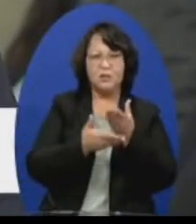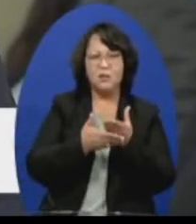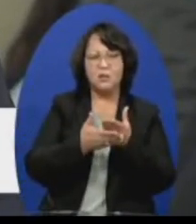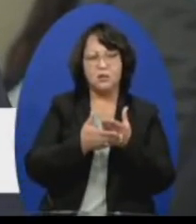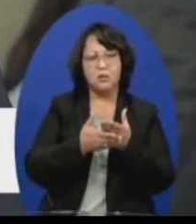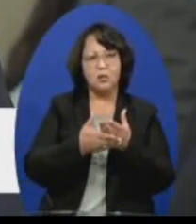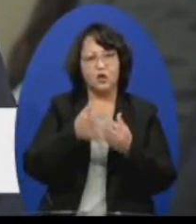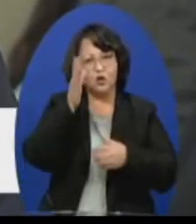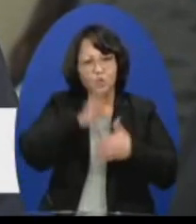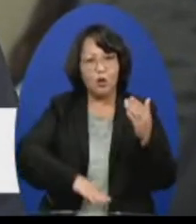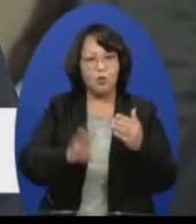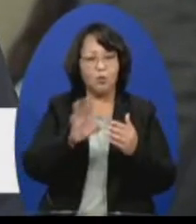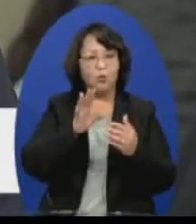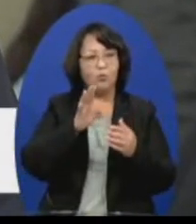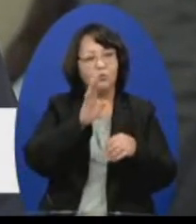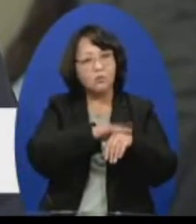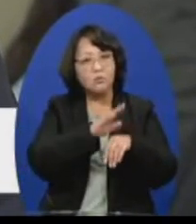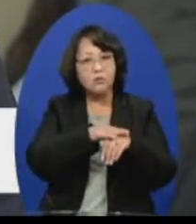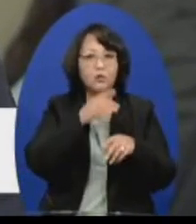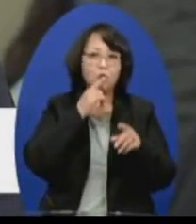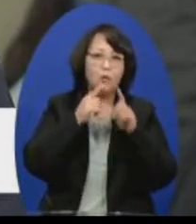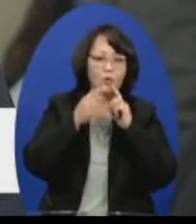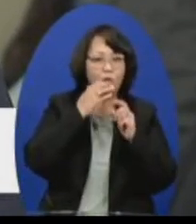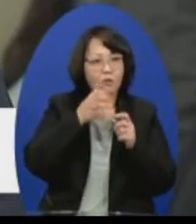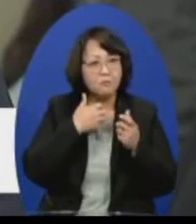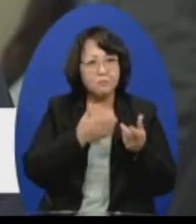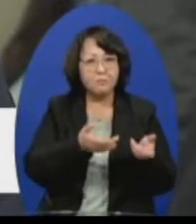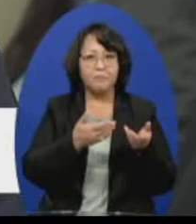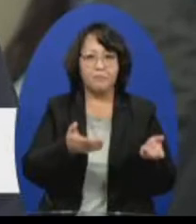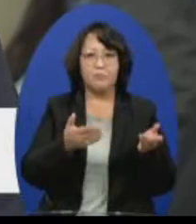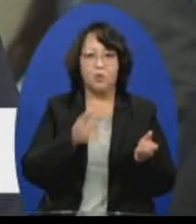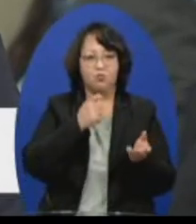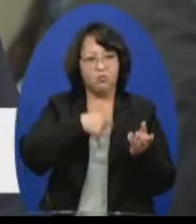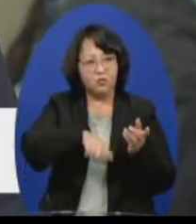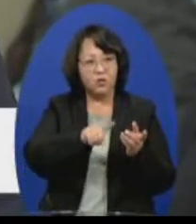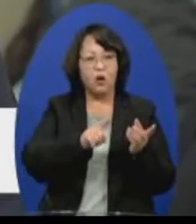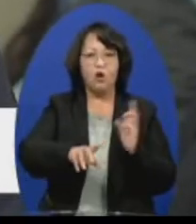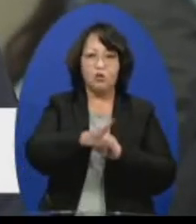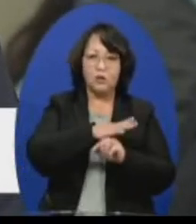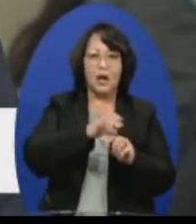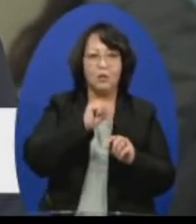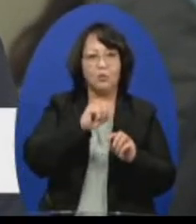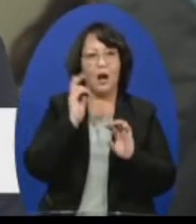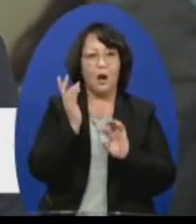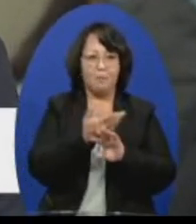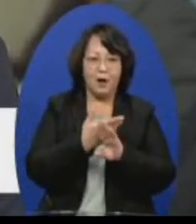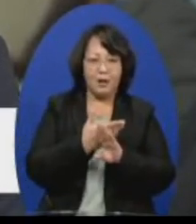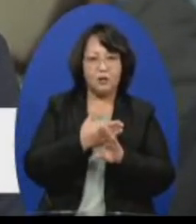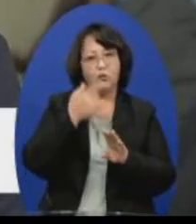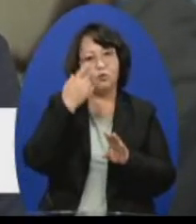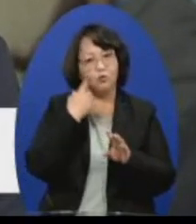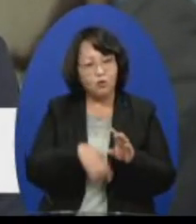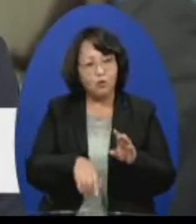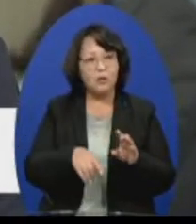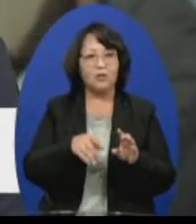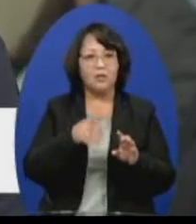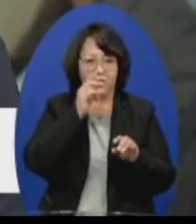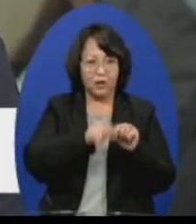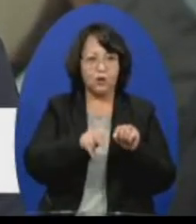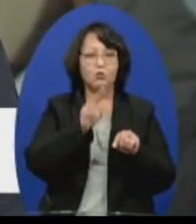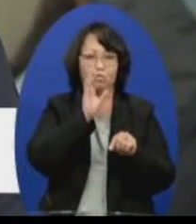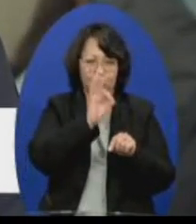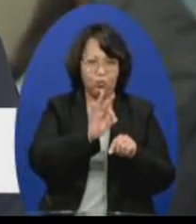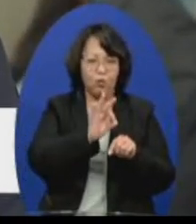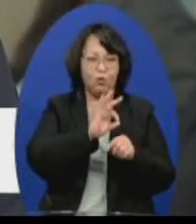тэр хүмүүсийг аюулгүй үзүүл талаас, хүний аюулгүй талаас, орчны аюулгүй талаас, хүрээлэн борсны аюулгүй байдлын талаас хянахан